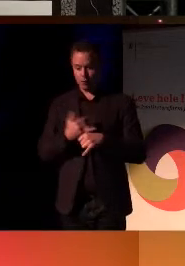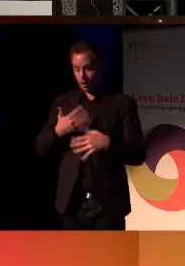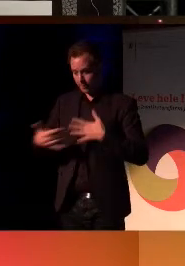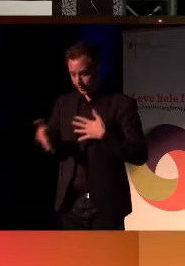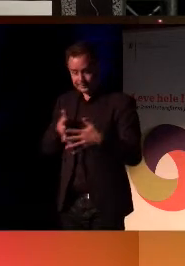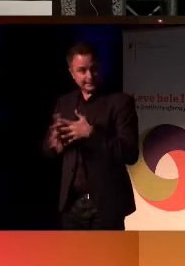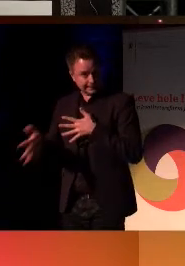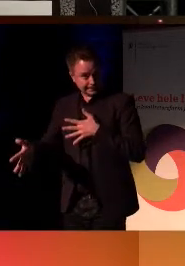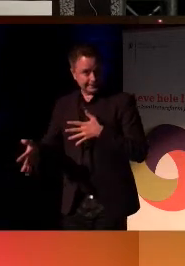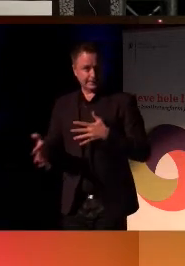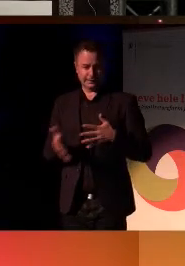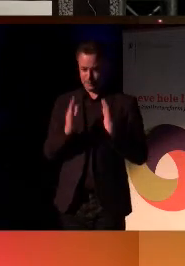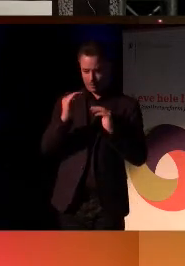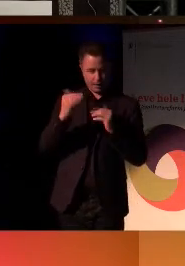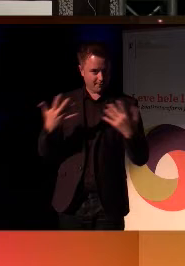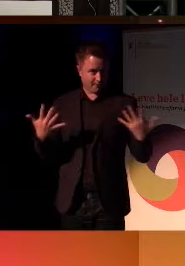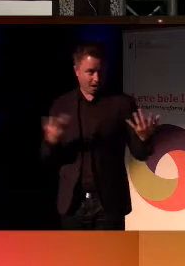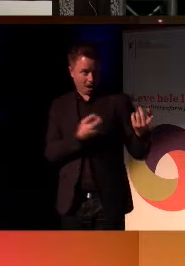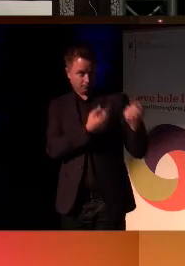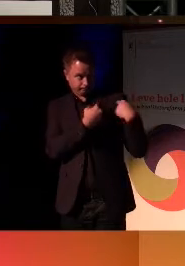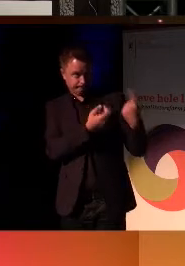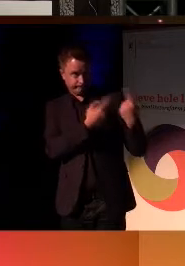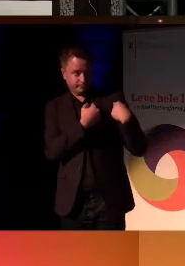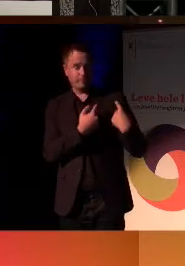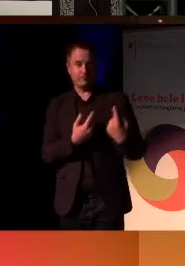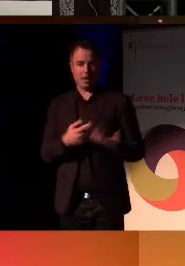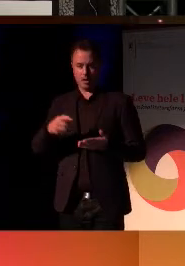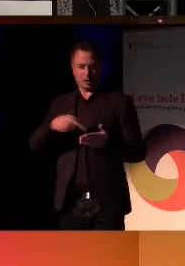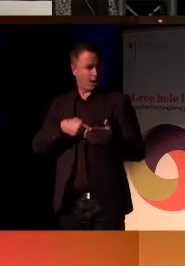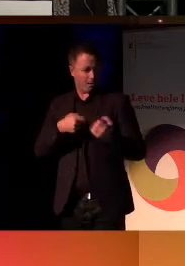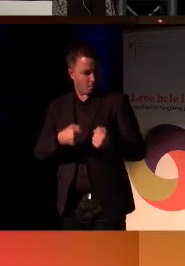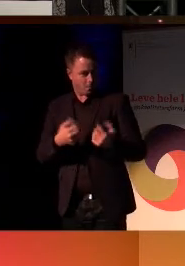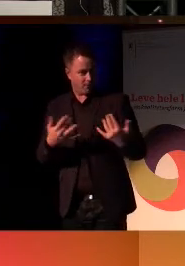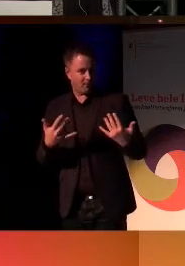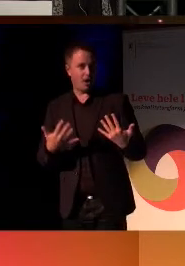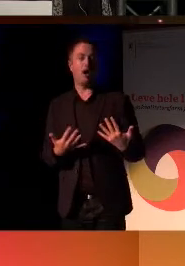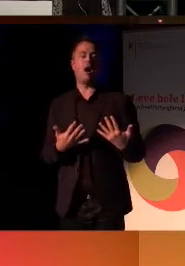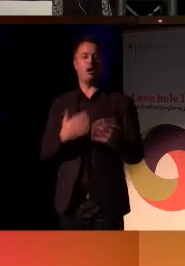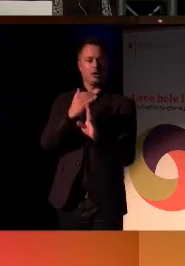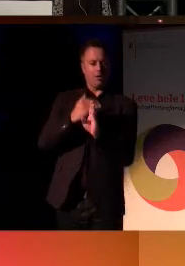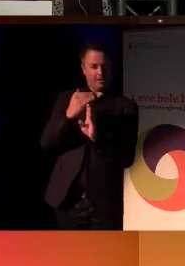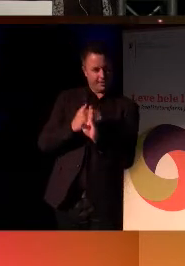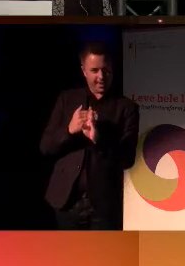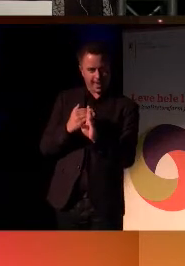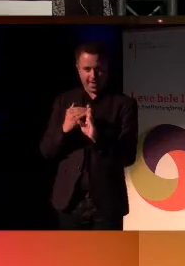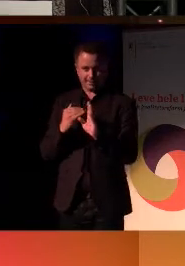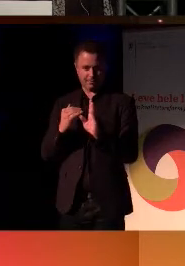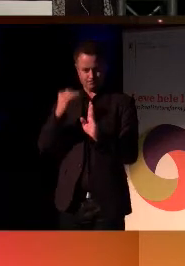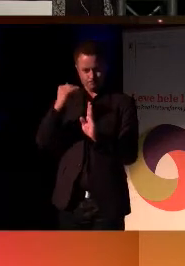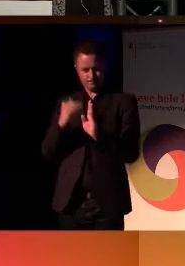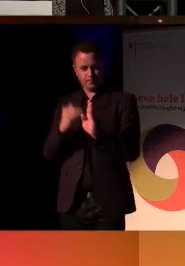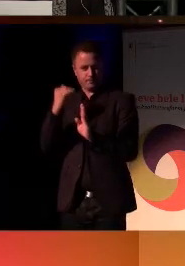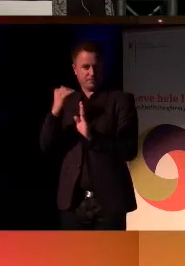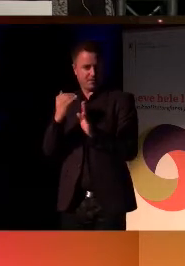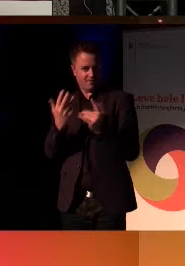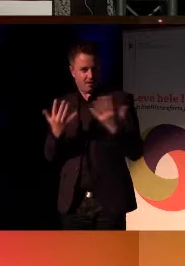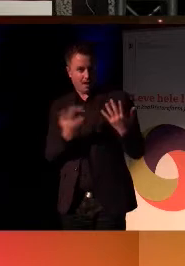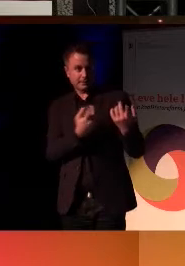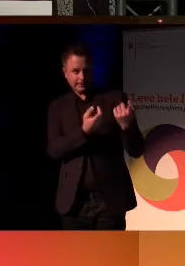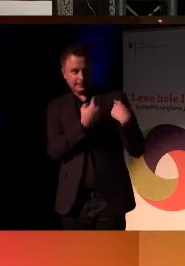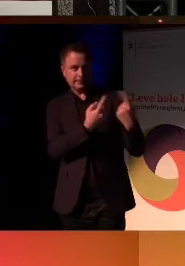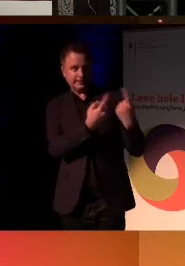praksis, hvor standarden skal ligge, hva som er må-kravene og hvor kvaliteten skal ligge. Det